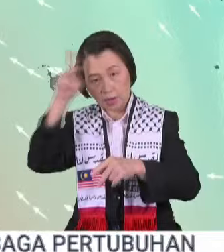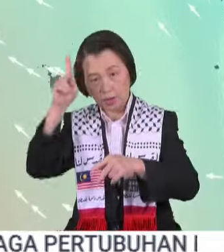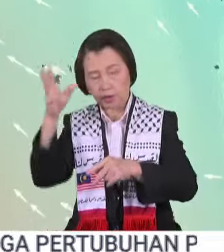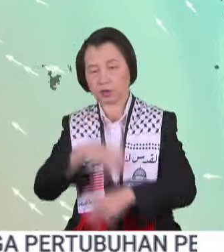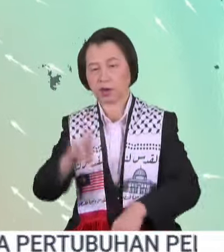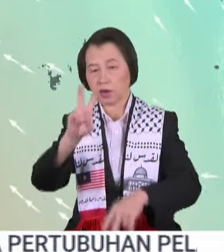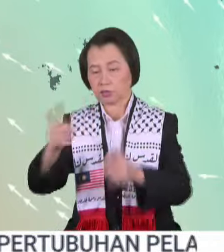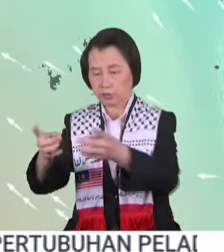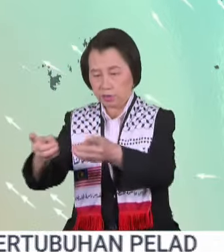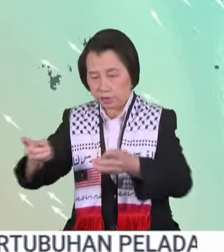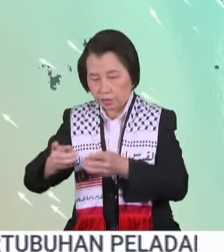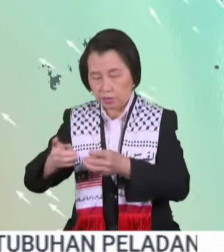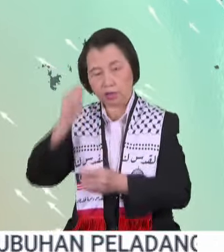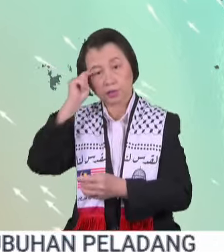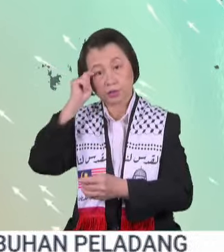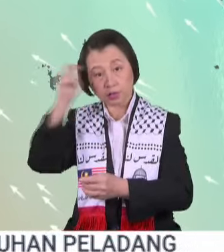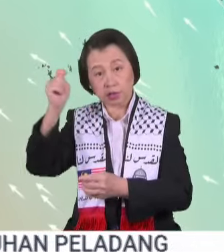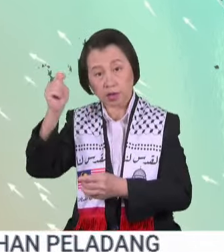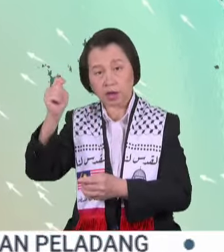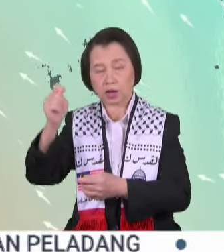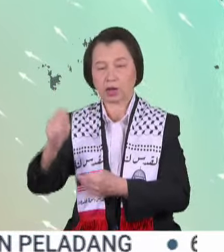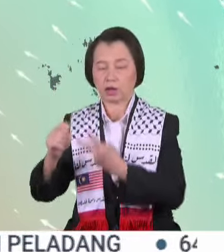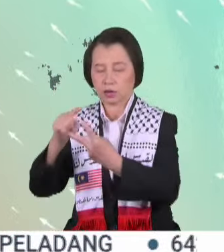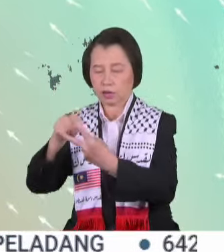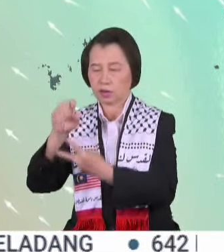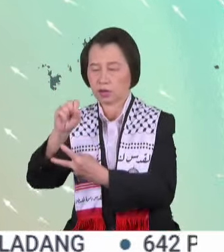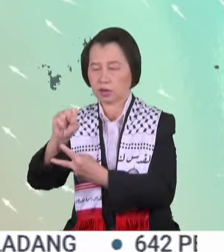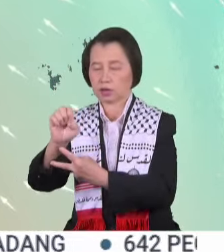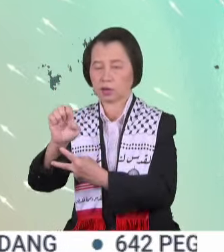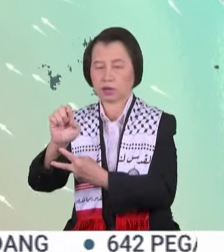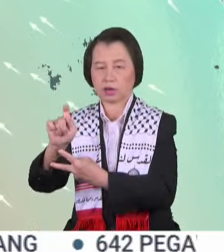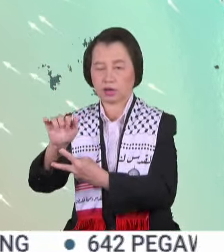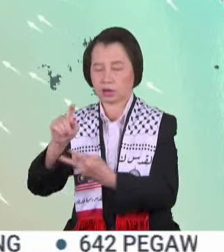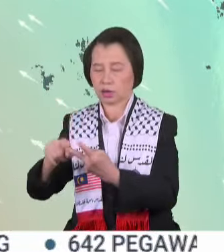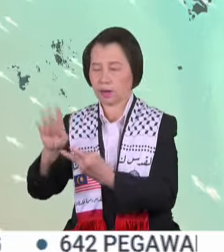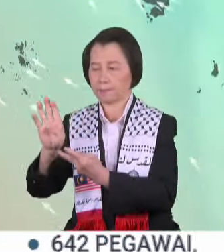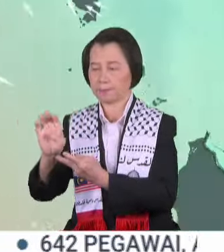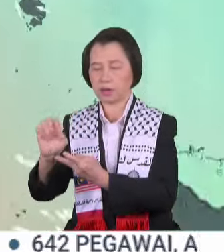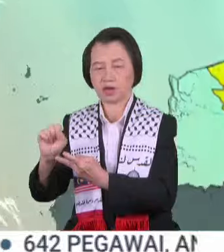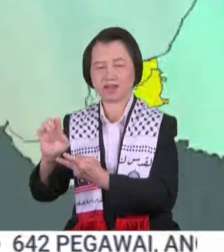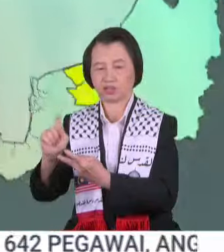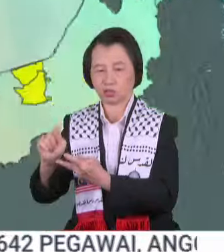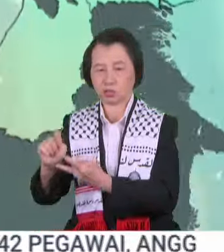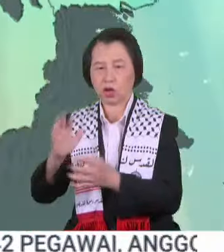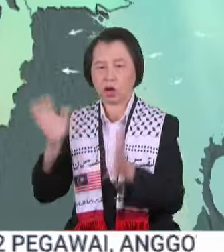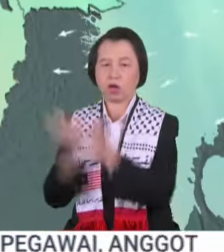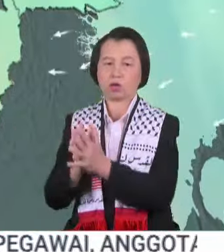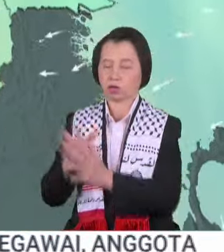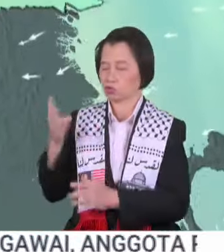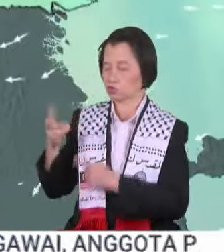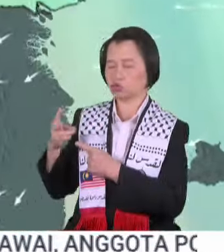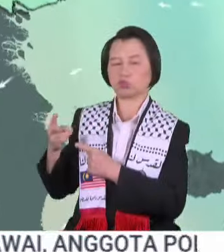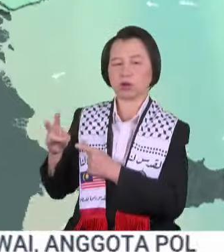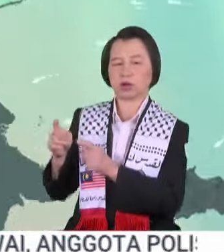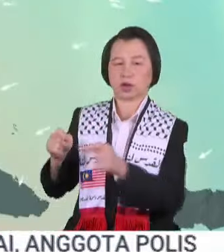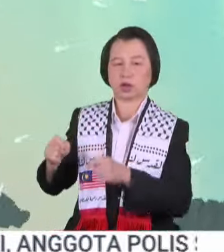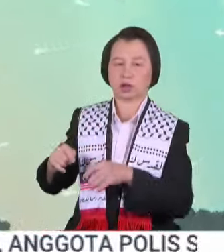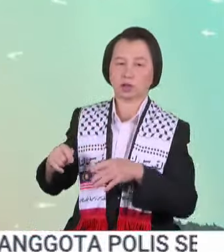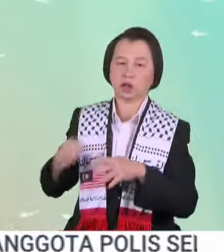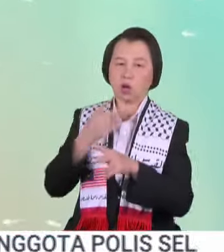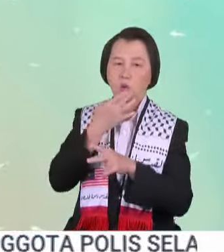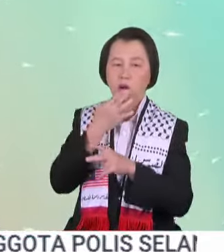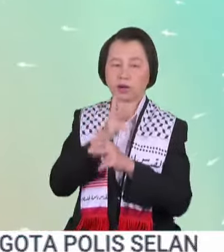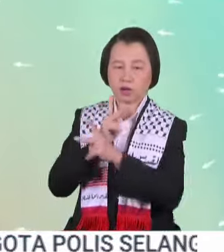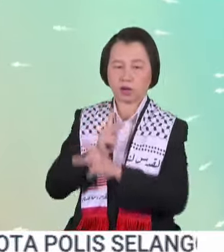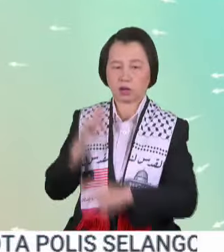serta dua daerah di negeri Terengganu iaitu daerah Setiu dan juga Besut. Selain itu, terdapat juga tiga kawasan yang